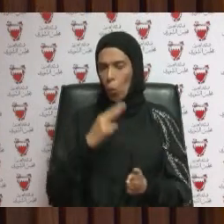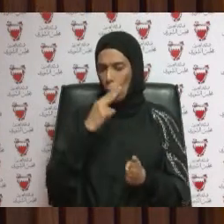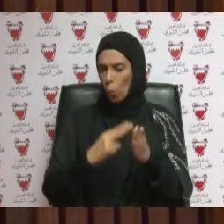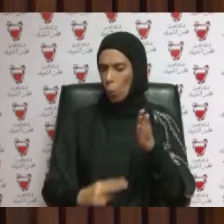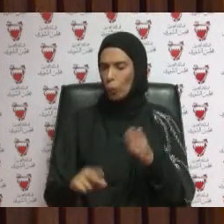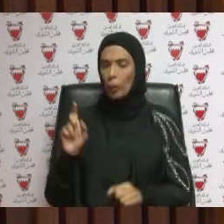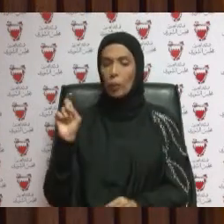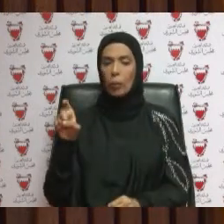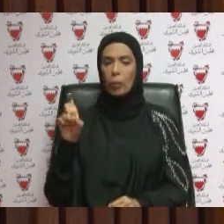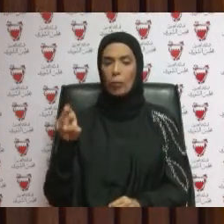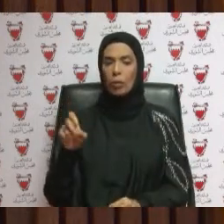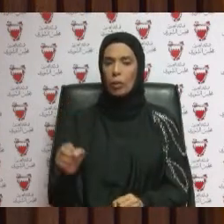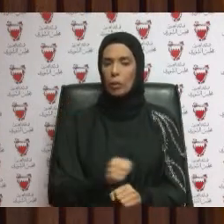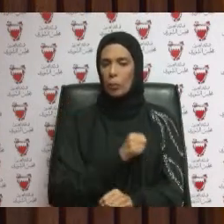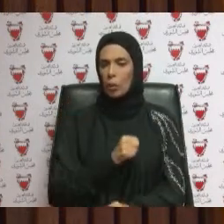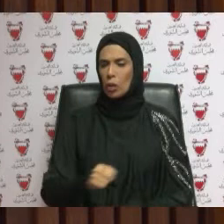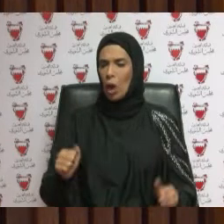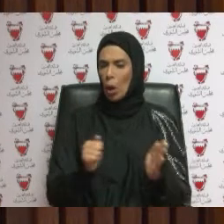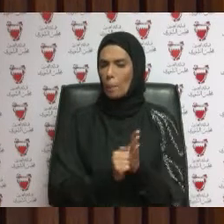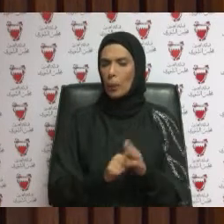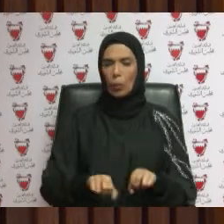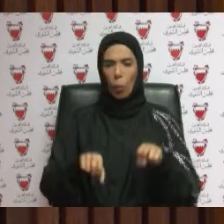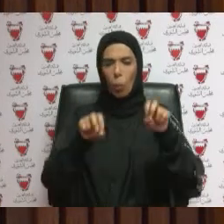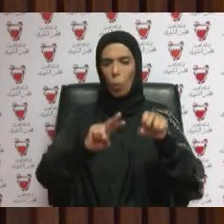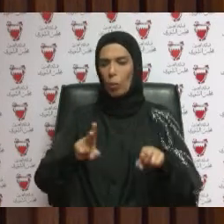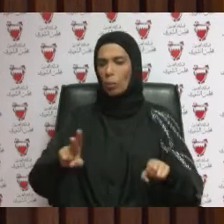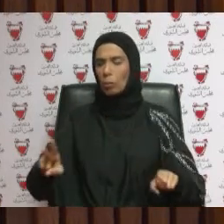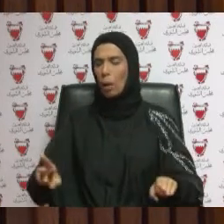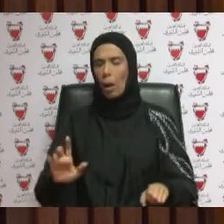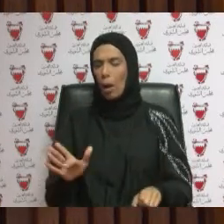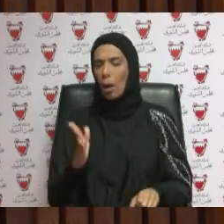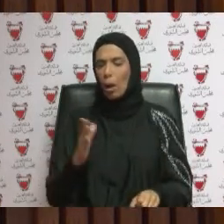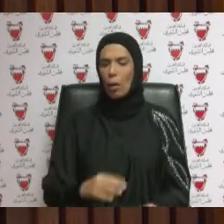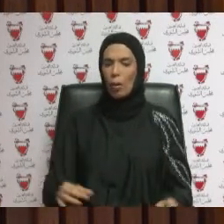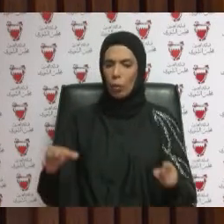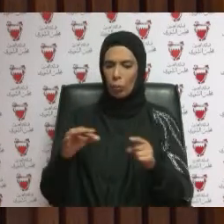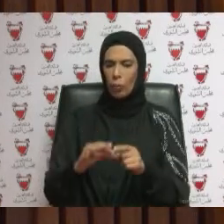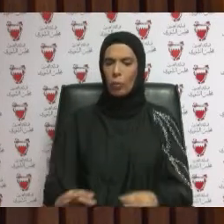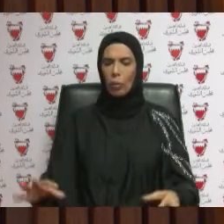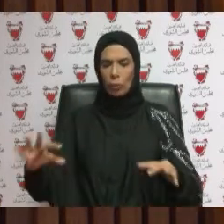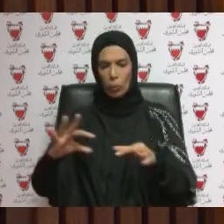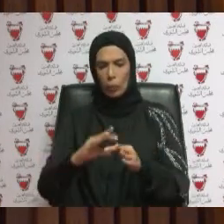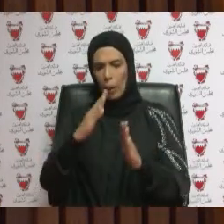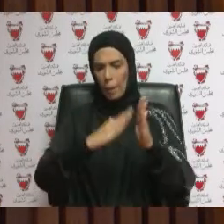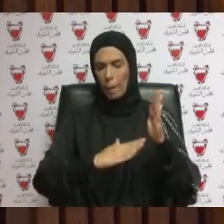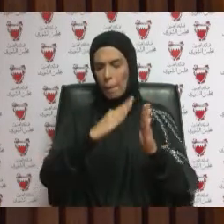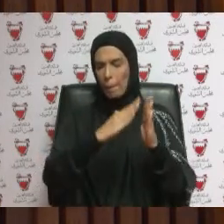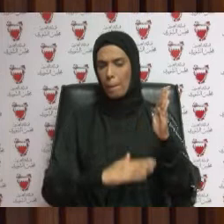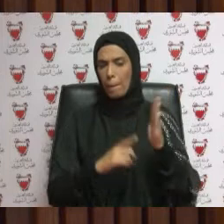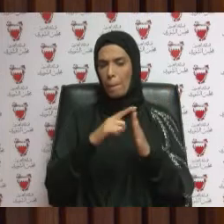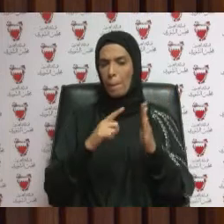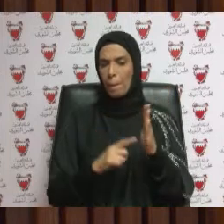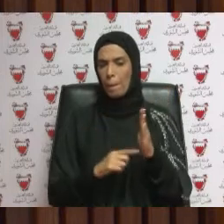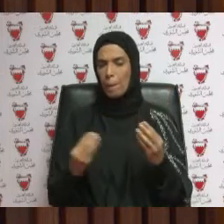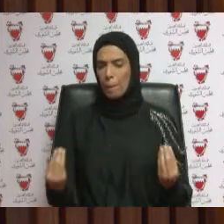الغرض التي تستخدم فيه العين المؤجرة، والحكمة في ذلك هو تناسق وتناغم النصوص القانونية مع